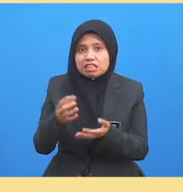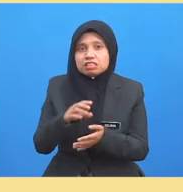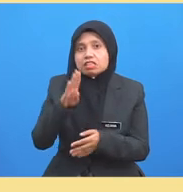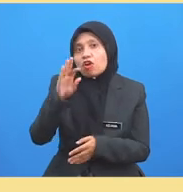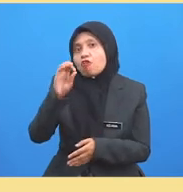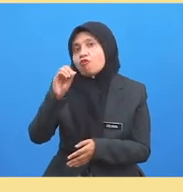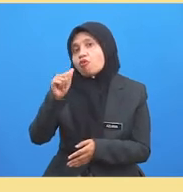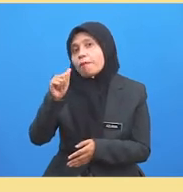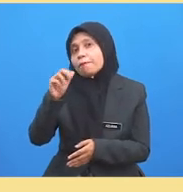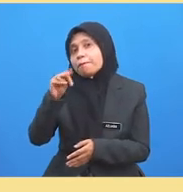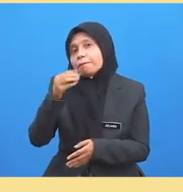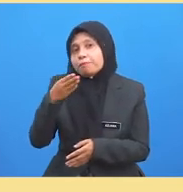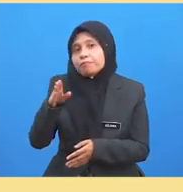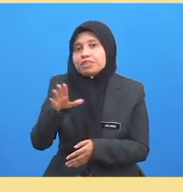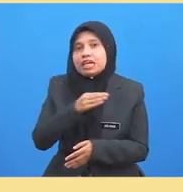PVC.